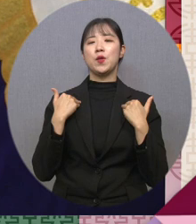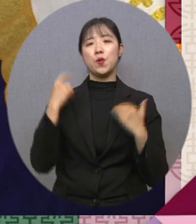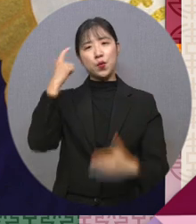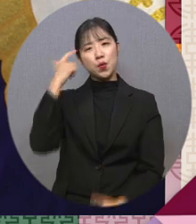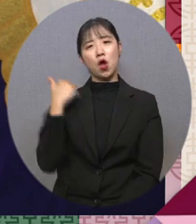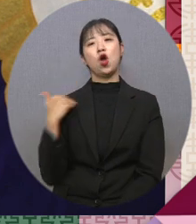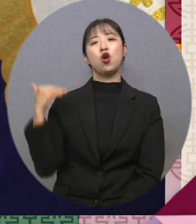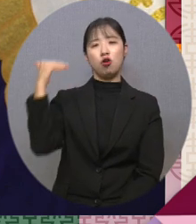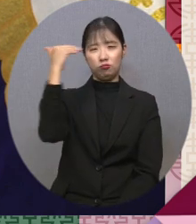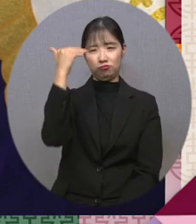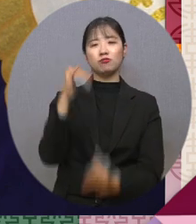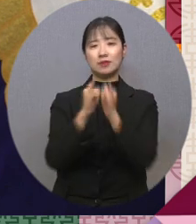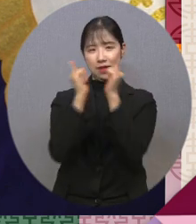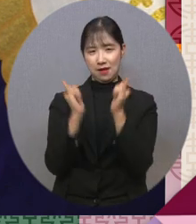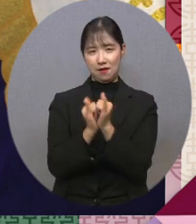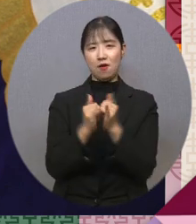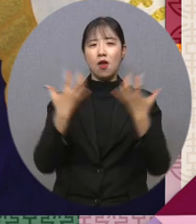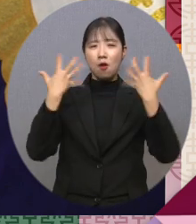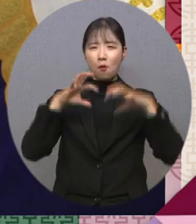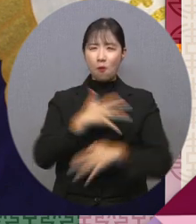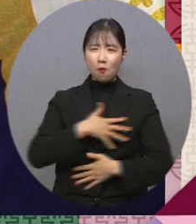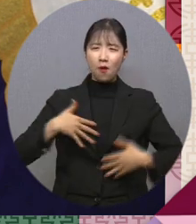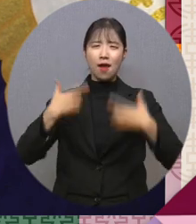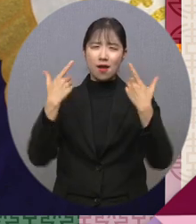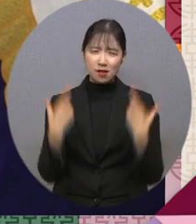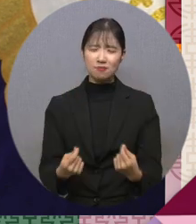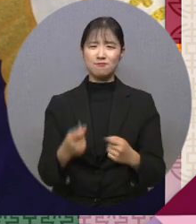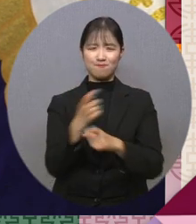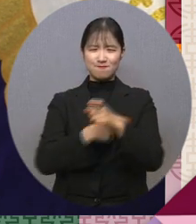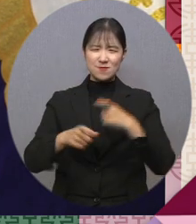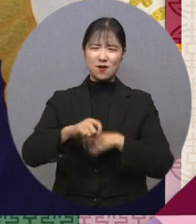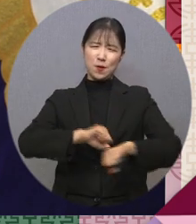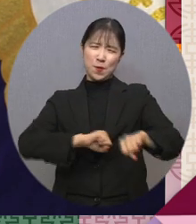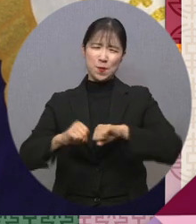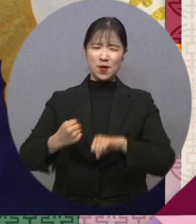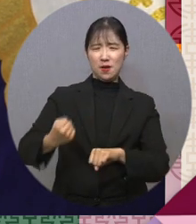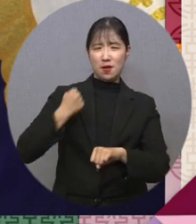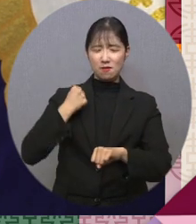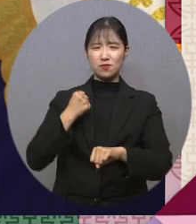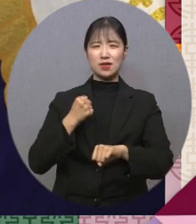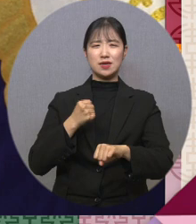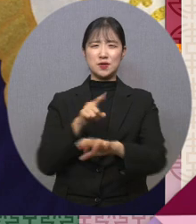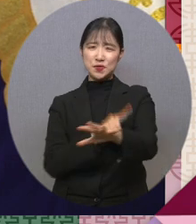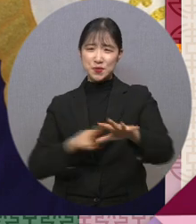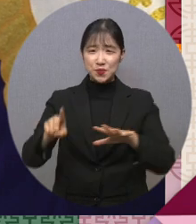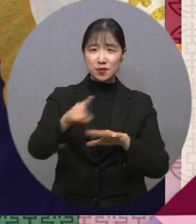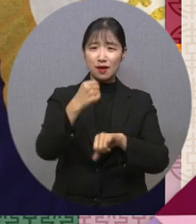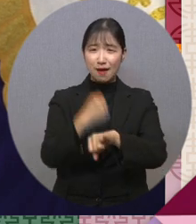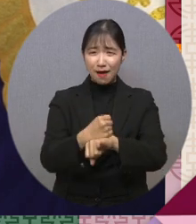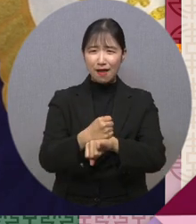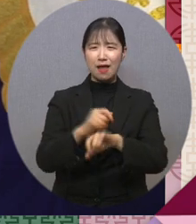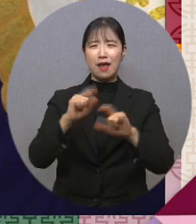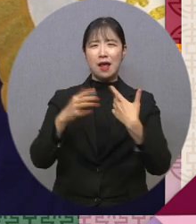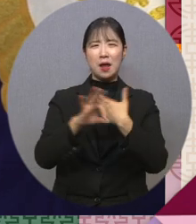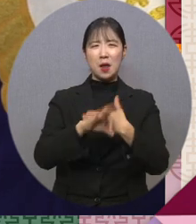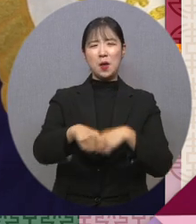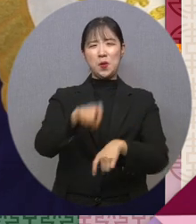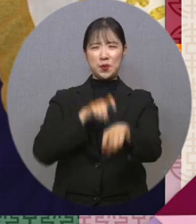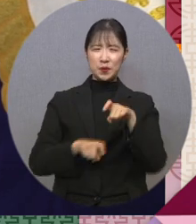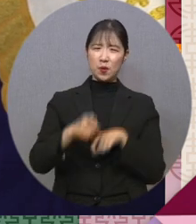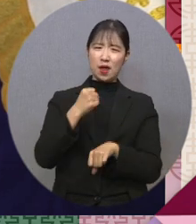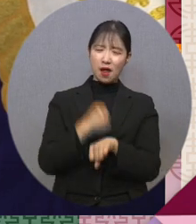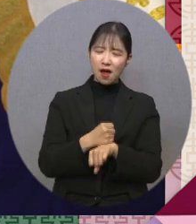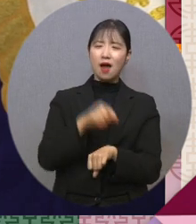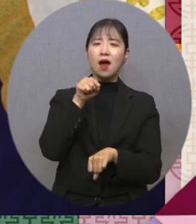호랑이처럼 역동적으로 한 걸음 더 나아갈 것이냐 아니면 후퇴할 것이냐의 분수령에